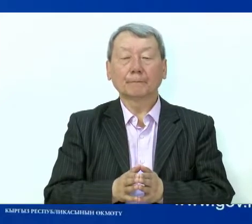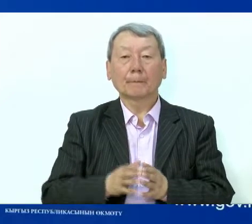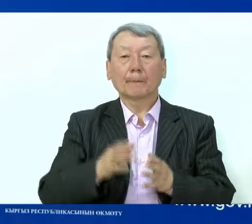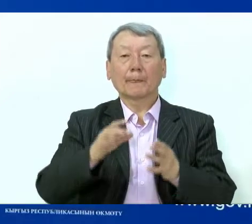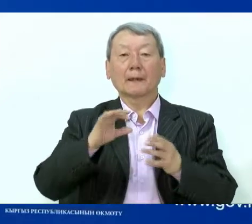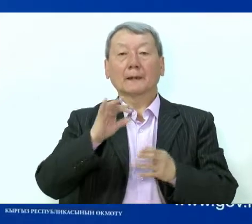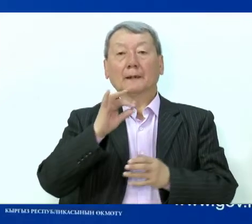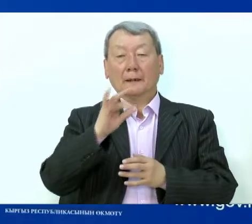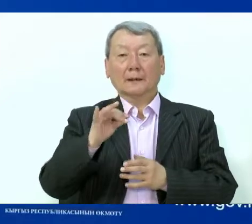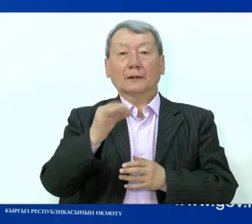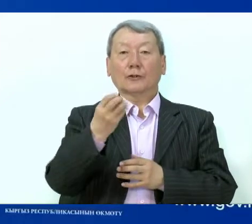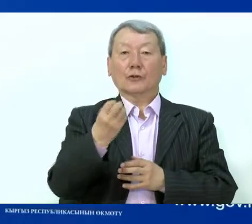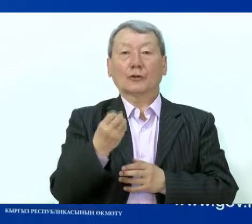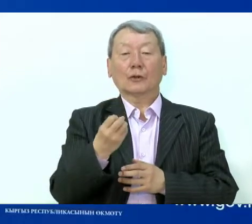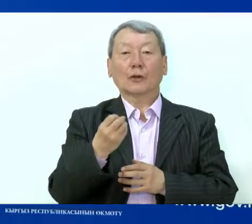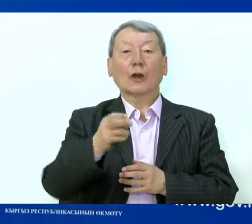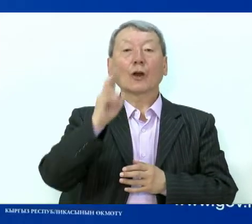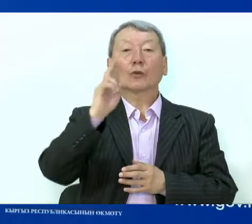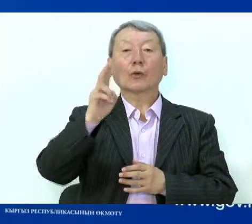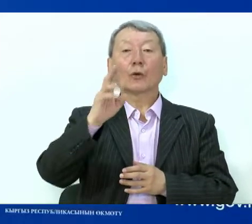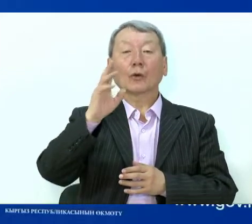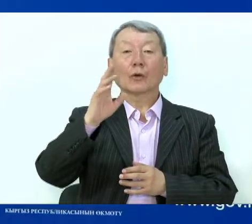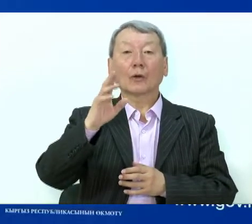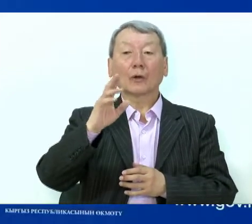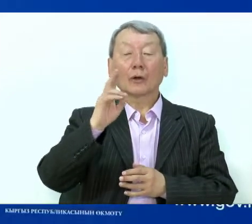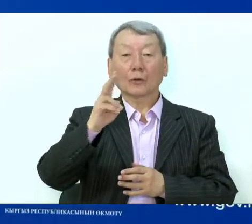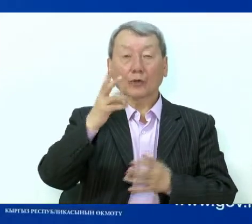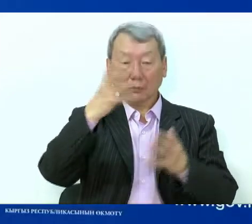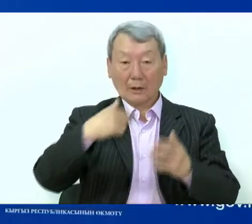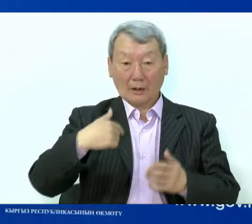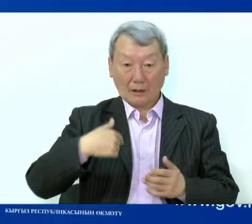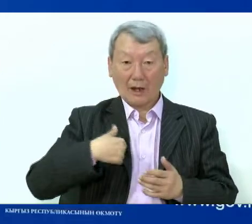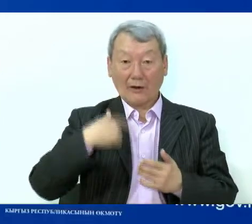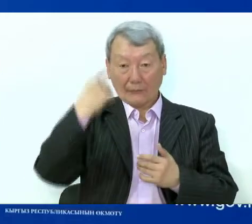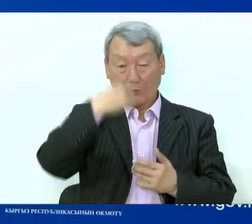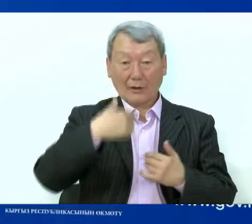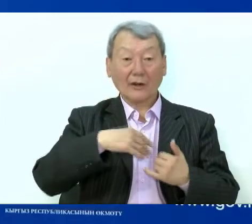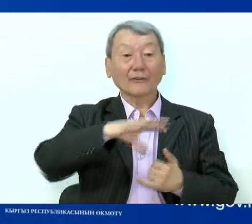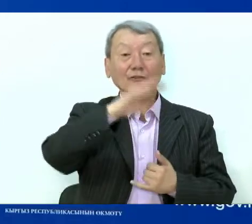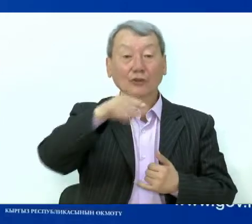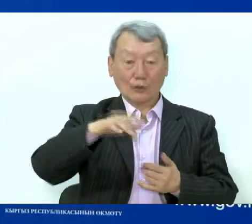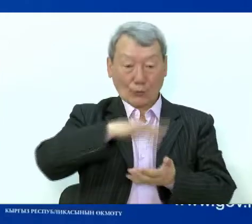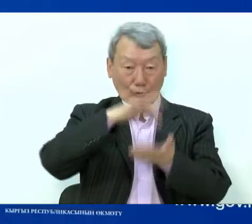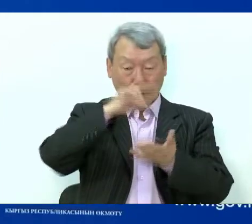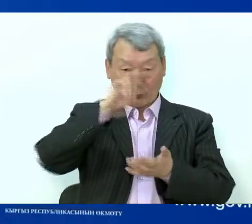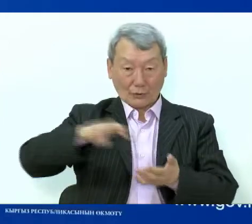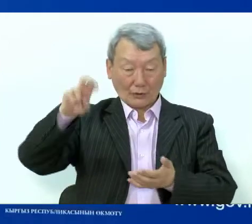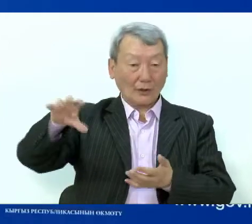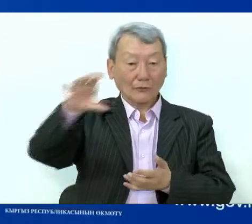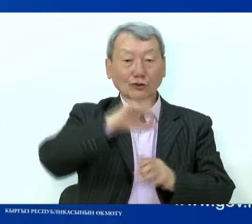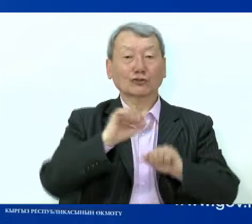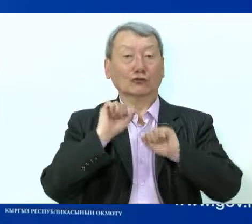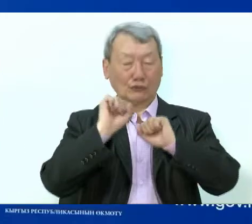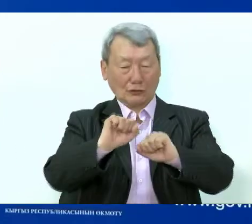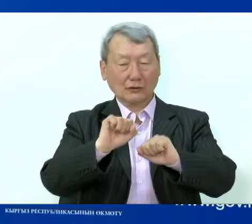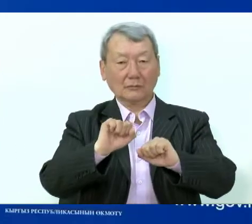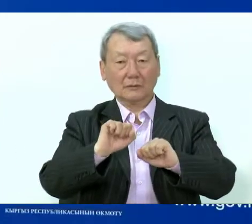Значит, кто о нас будет заботиться? Я лично гарантирую вам, что все граждане нашего города находятся под